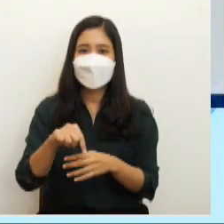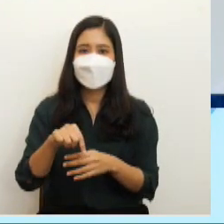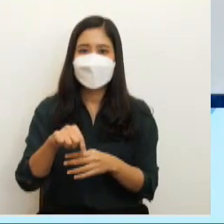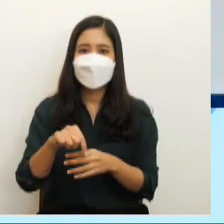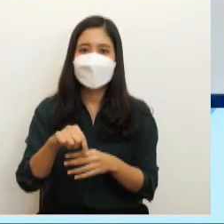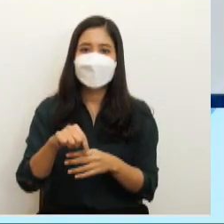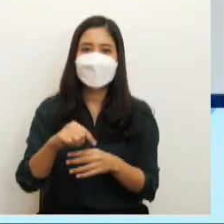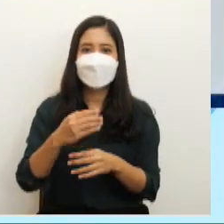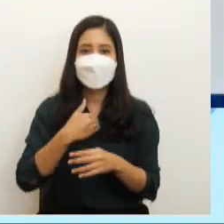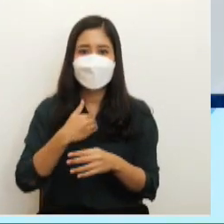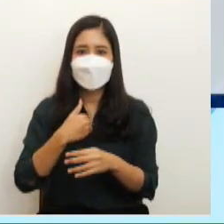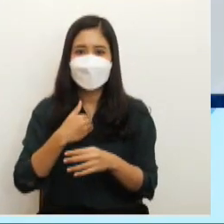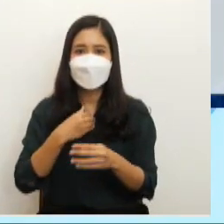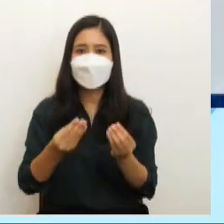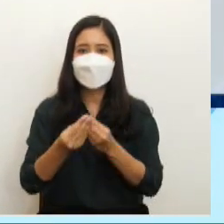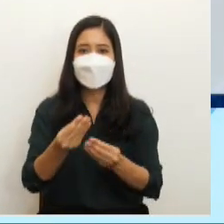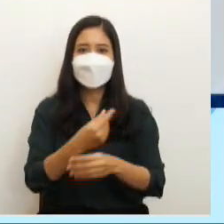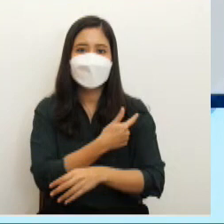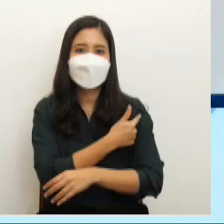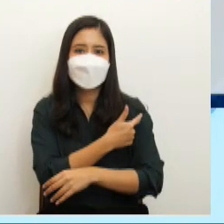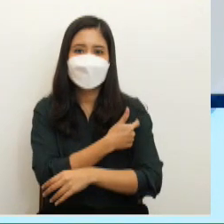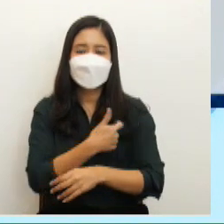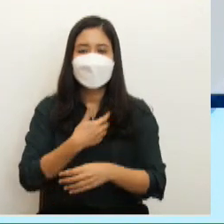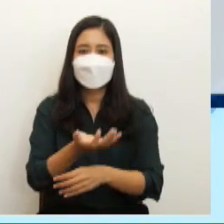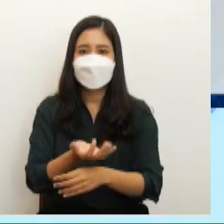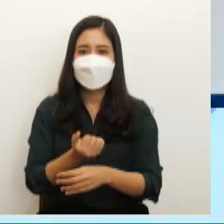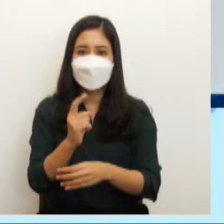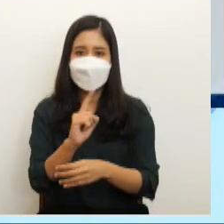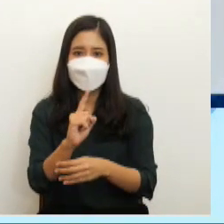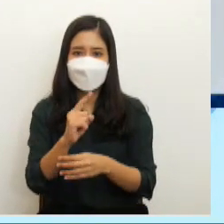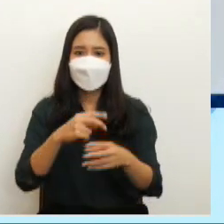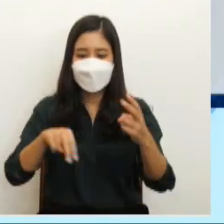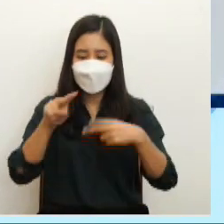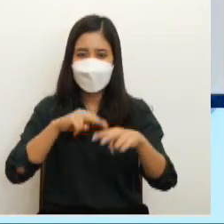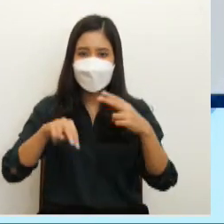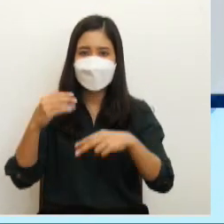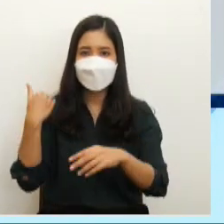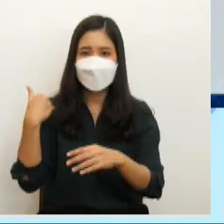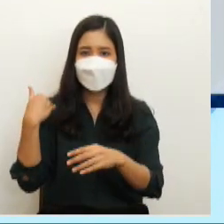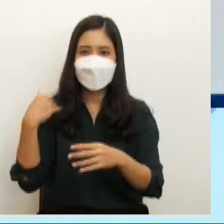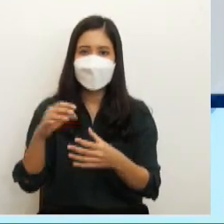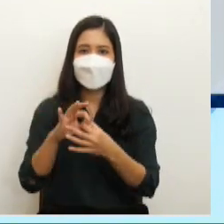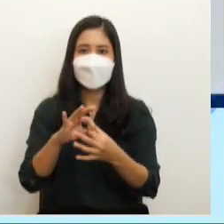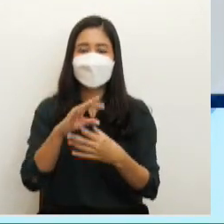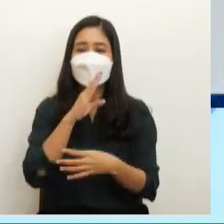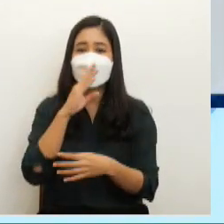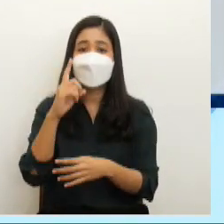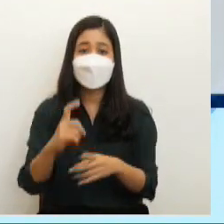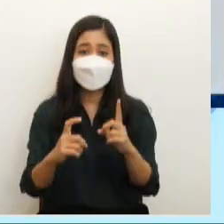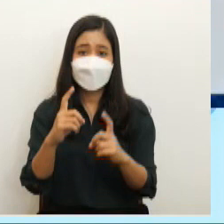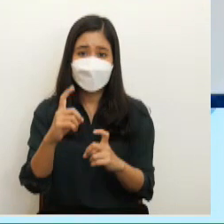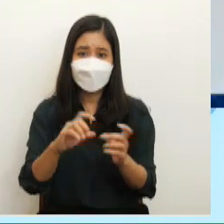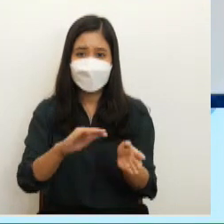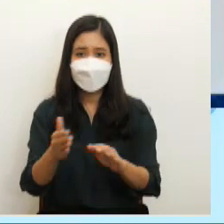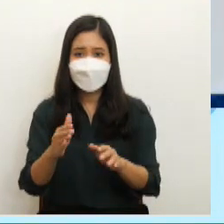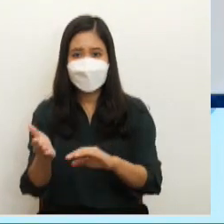เราในการแพ้วัคซีนนั้นนะครับเราจะได้รับนะครับการช่วยเหลือเยียวยาอย่างไรบ้างนะครับถ้าเป็นการเสียชีวิตนะครับหรือทุพ